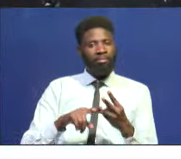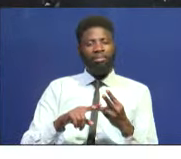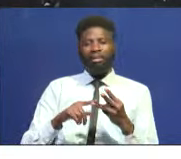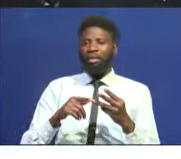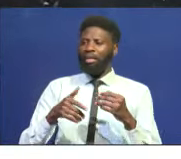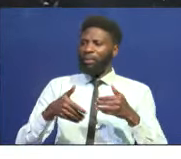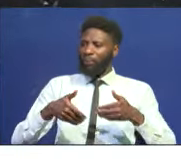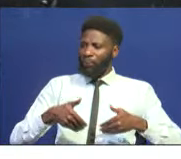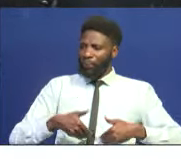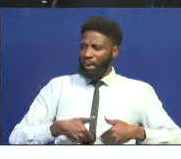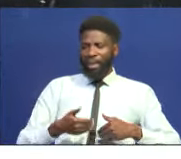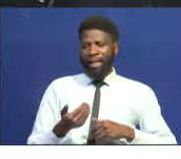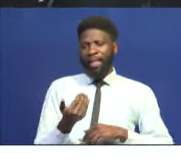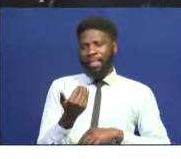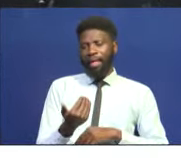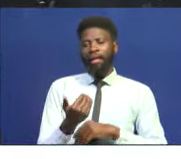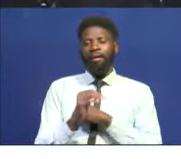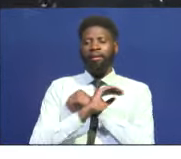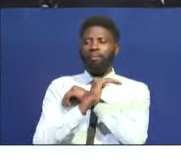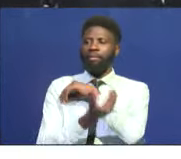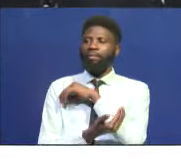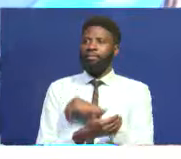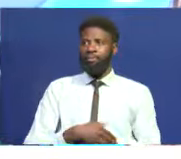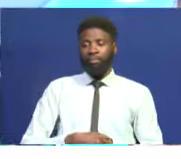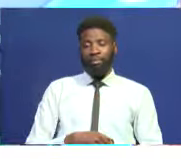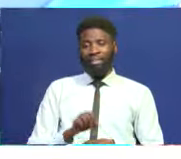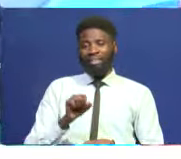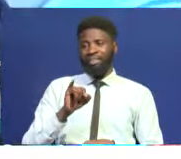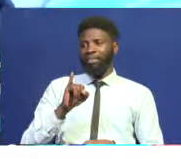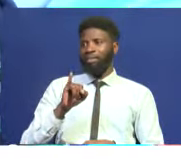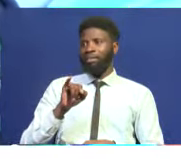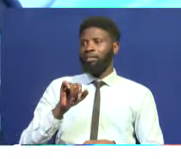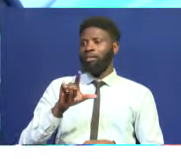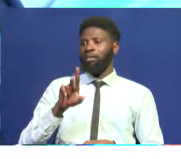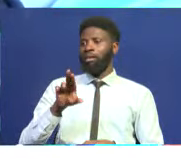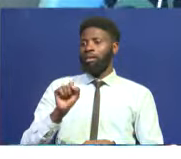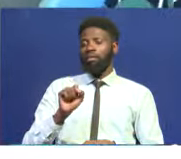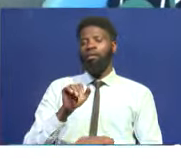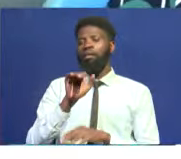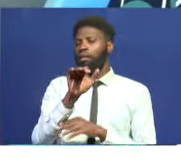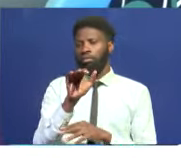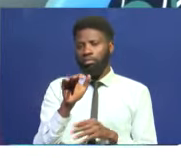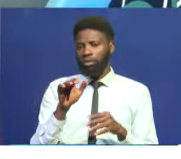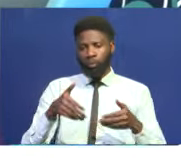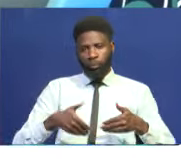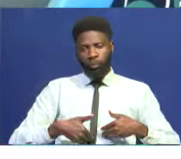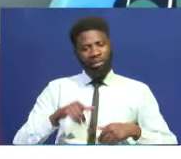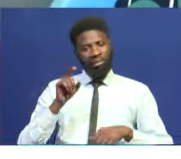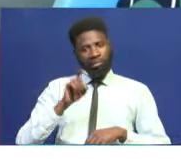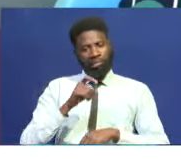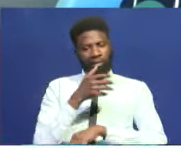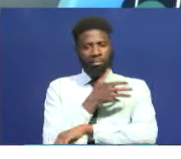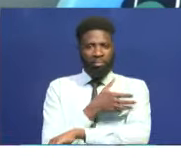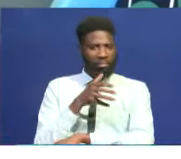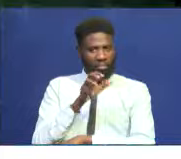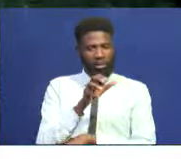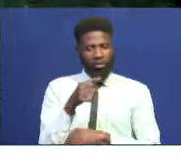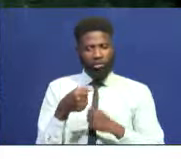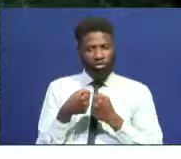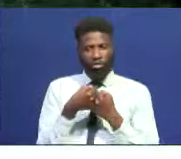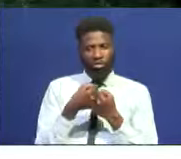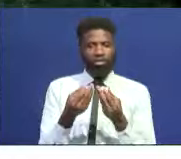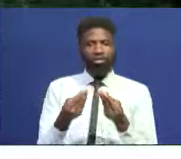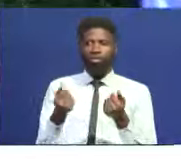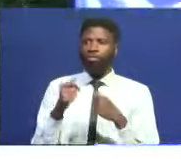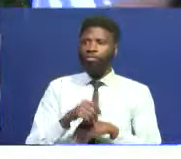katika kaunti hiyo, Silas Raba, anataka vijana wapewe rasilimali za kutosha kuwawezesha kukabiliana kikamilifu na changamoto hizo. Homa